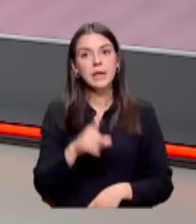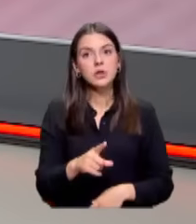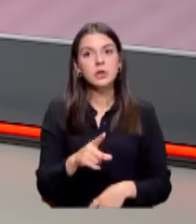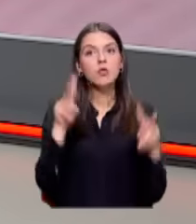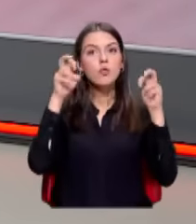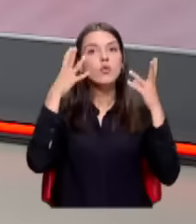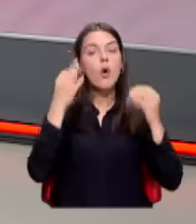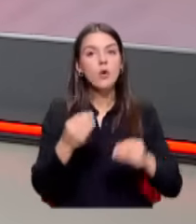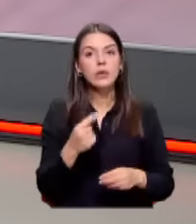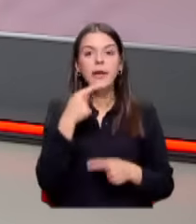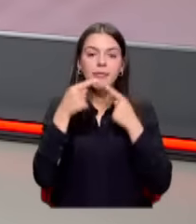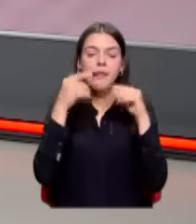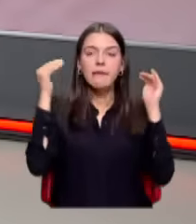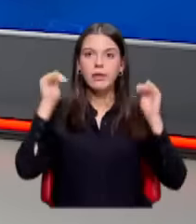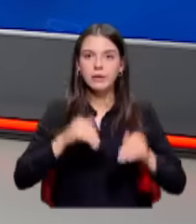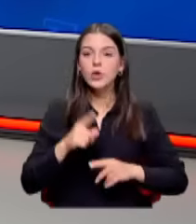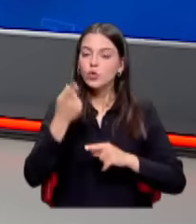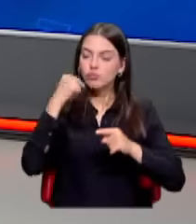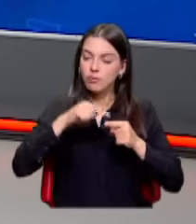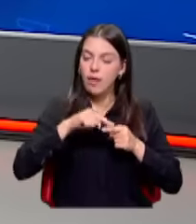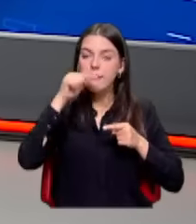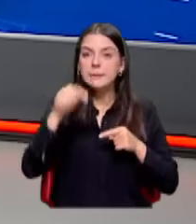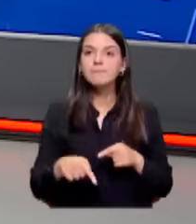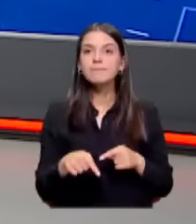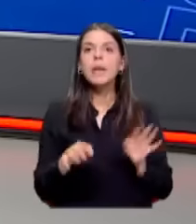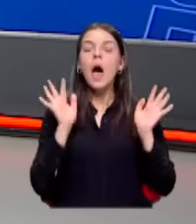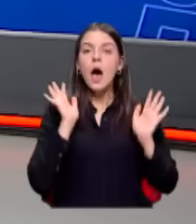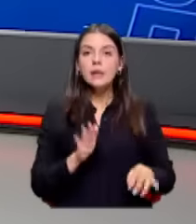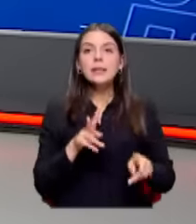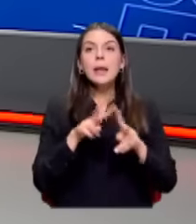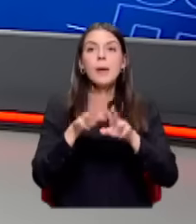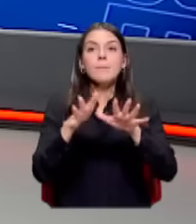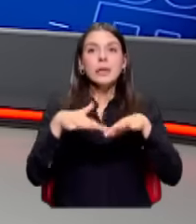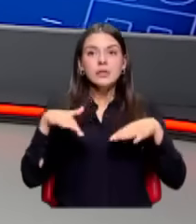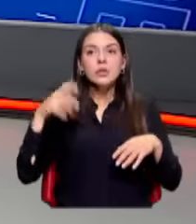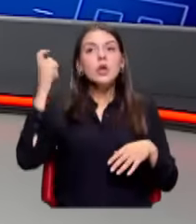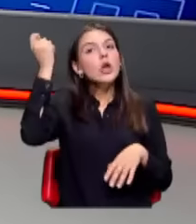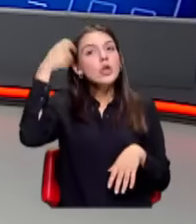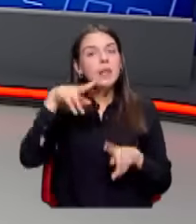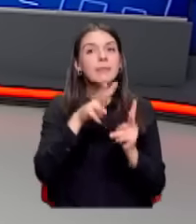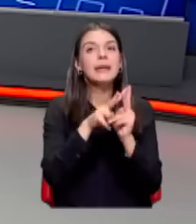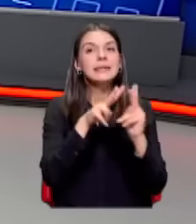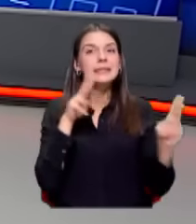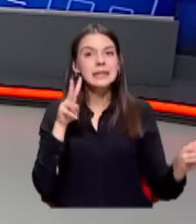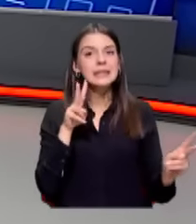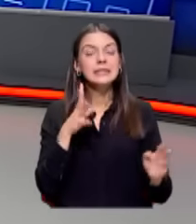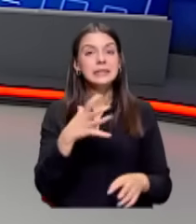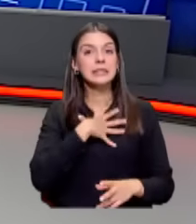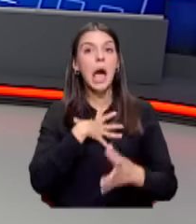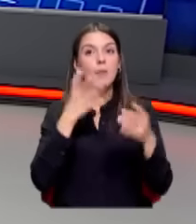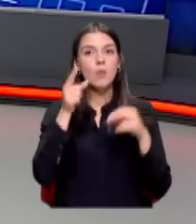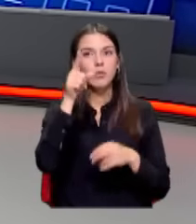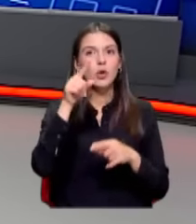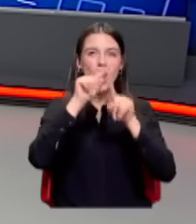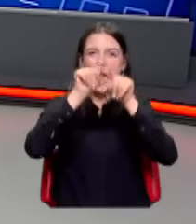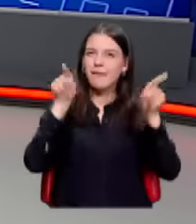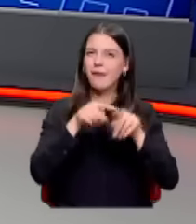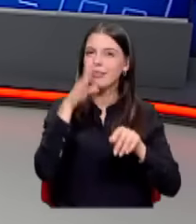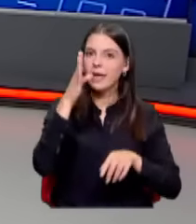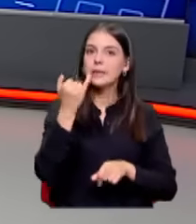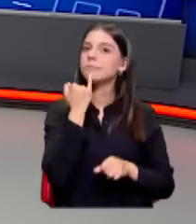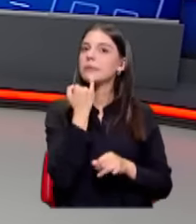olduğunu dile getirdi. Dün itibariyle aslında meclisi yönetme sırasının sahibi olan kişi bu ekrandaydı.